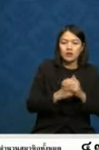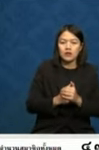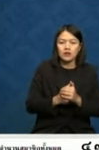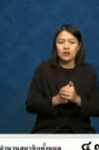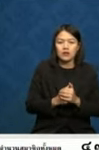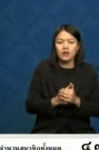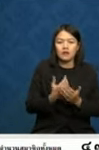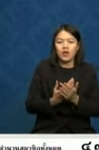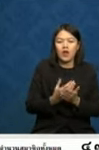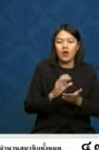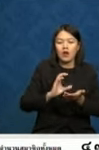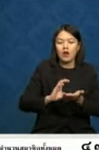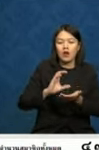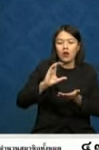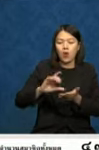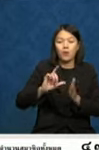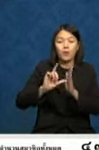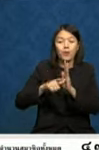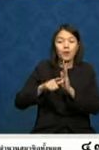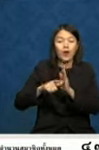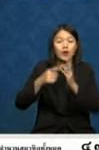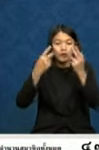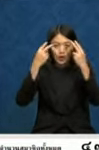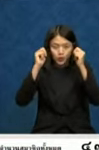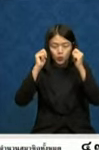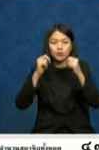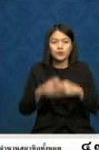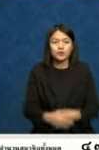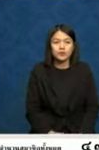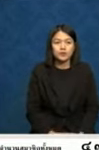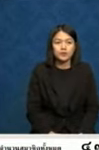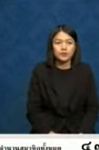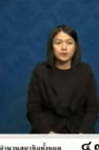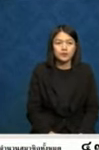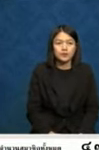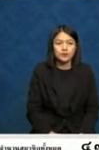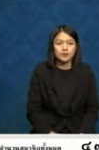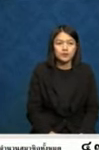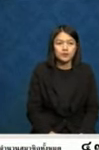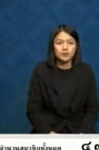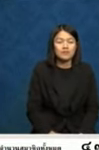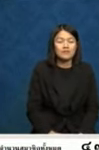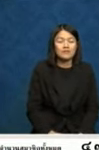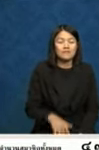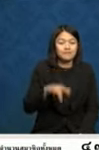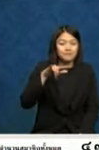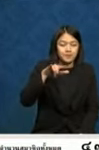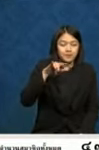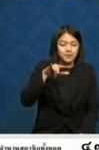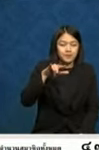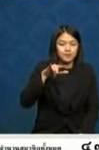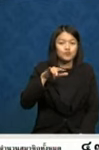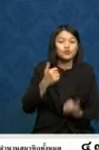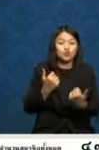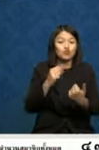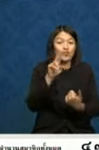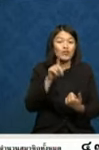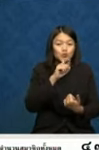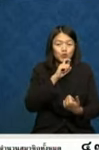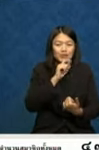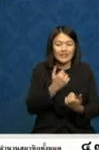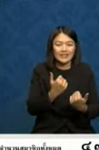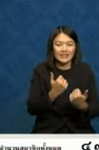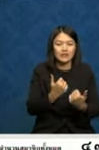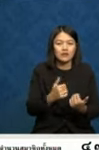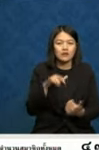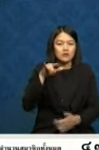บประมาณที่สำนักเลขาธิการนายกรัฐมนตรีครับเครื่องบินที่มีการใช้อยู่ในปัจจุบันนะครับ